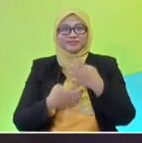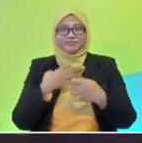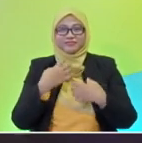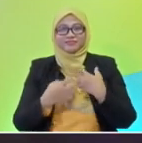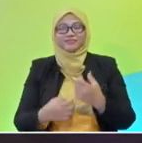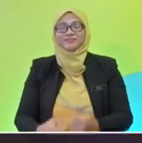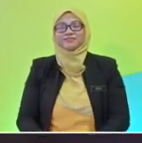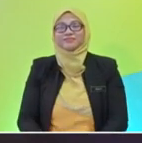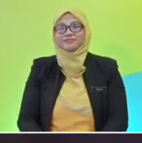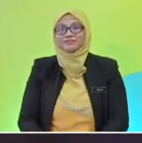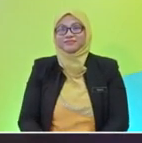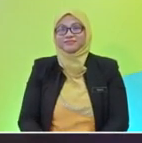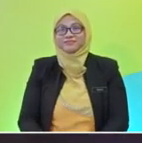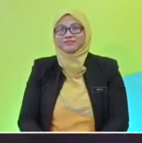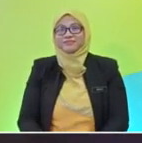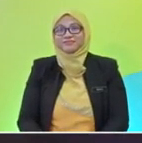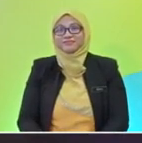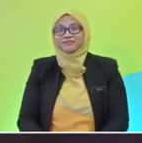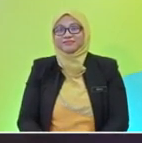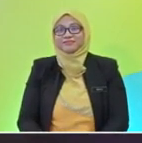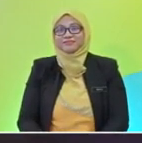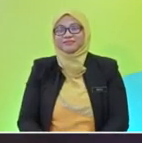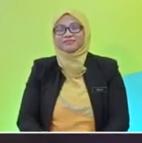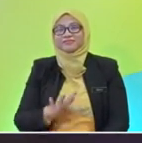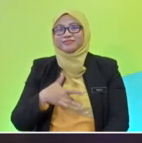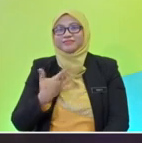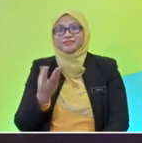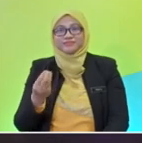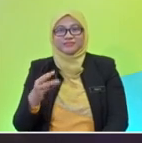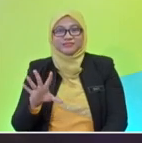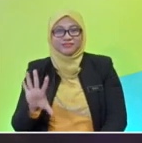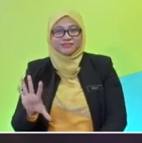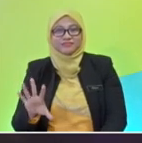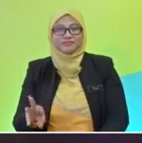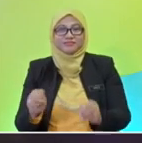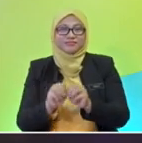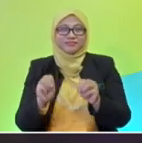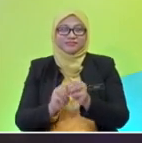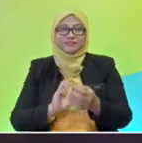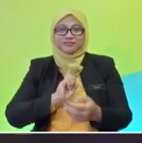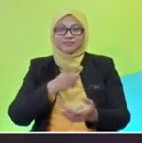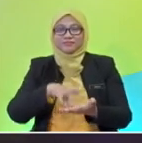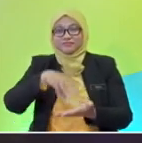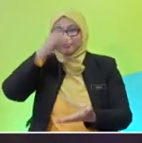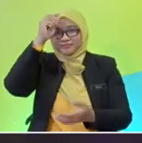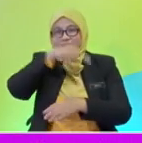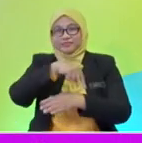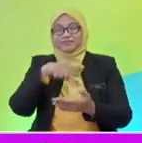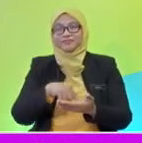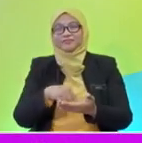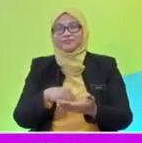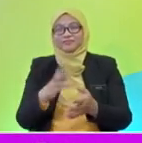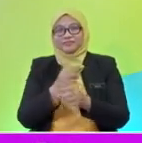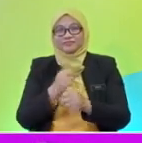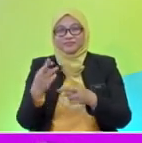Alfian kita hari ini. Yeah. Baiklah cikgu, saya rasa sudah pelbagai macam-macam kita belajar hari ini cikgu. Betul? Boleh kita dapatkan rumusan